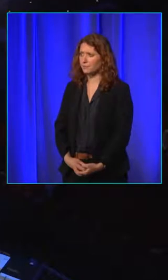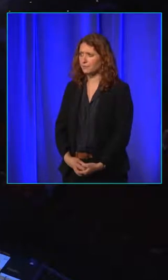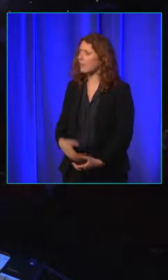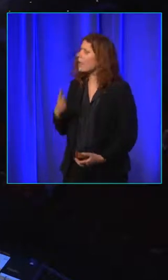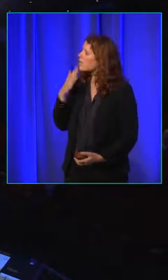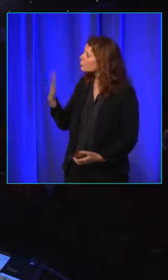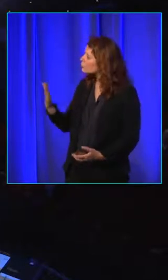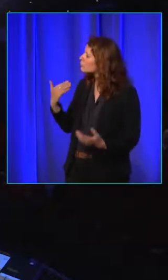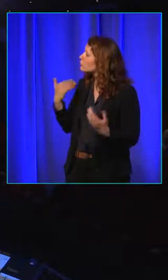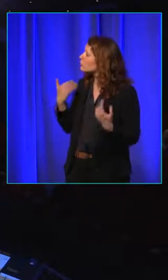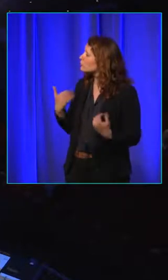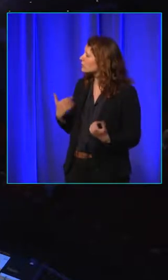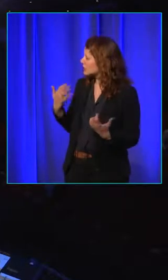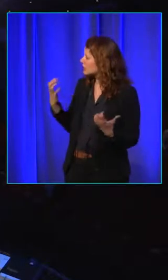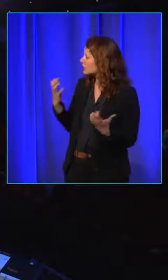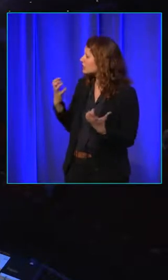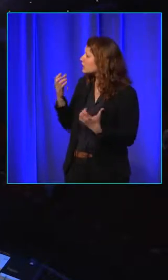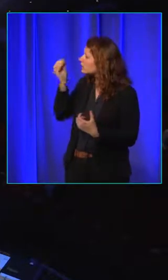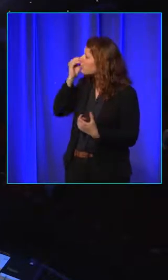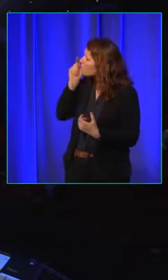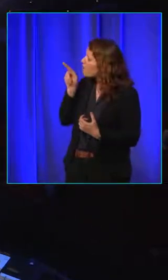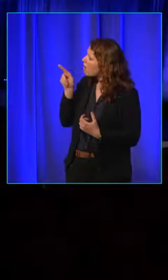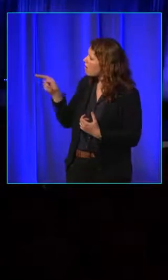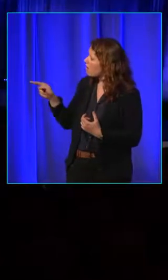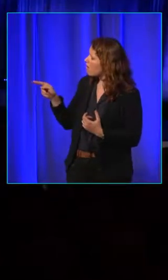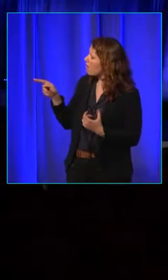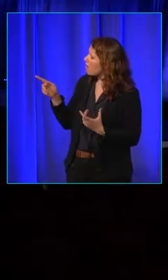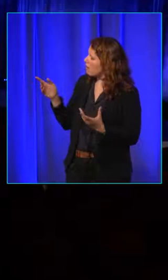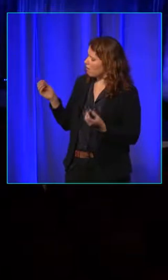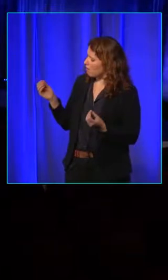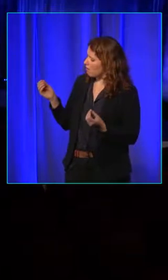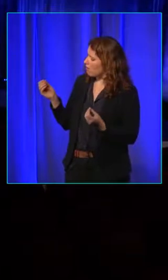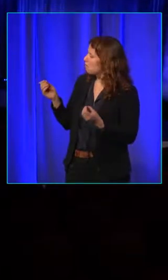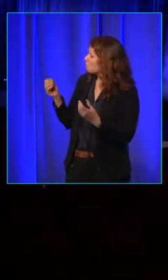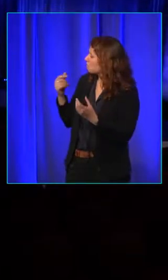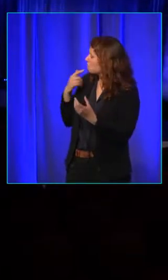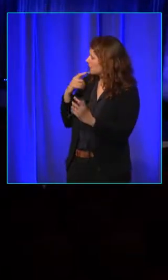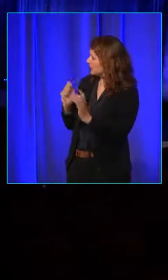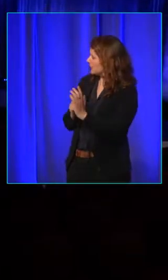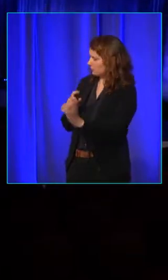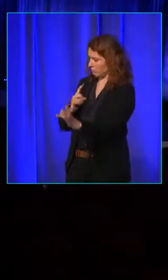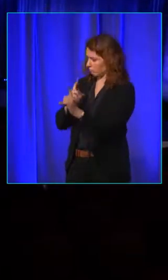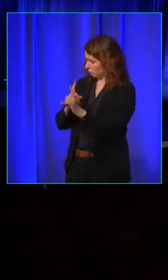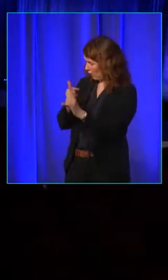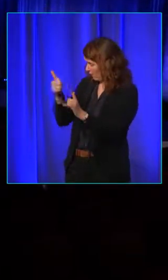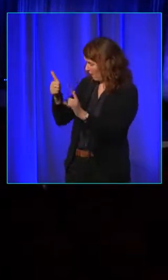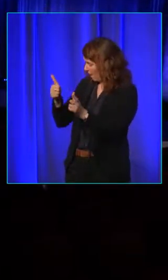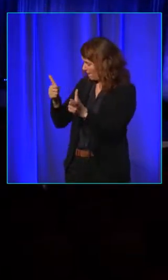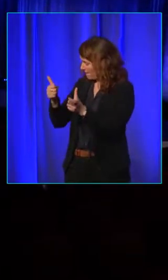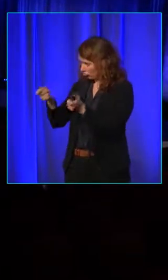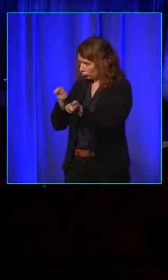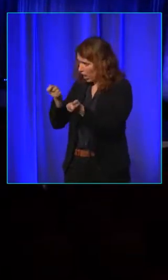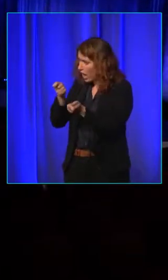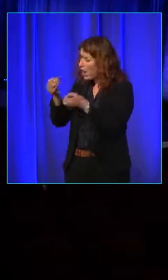Bonjour, donc en fait, je voudrais savoir si vous dirigez la séance ou si la personne est fait un peu comme elle veut, par exemple les yeux ouverts